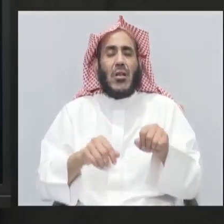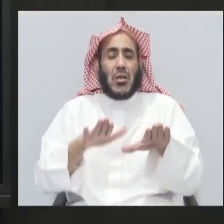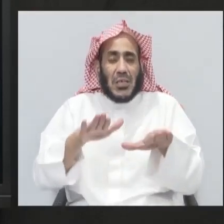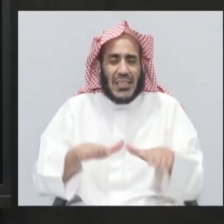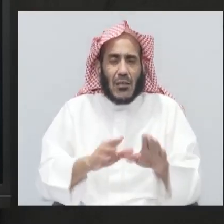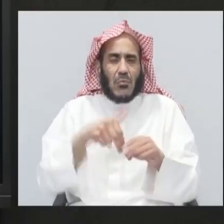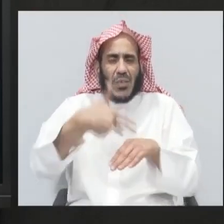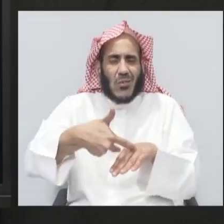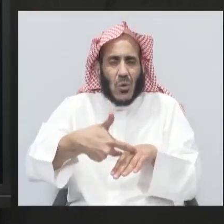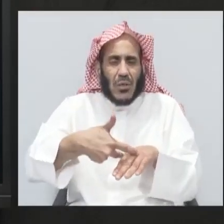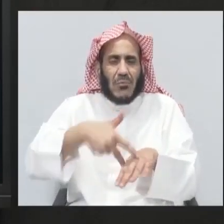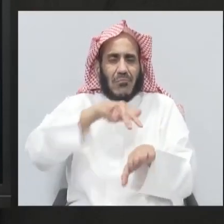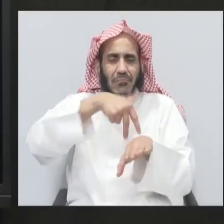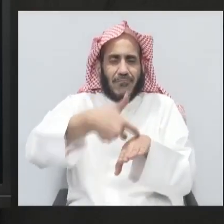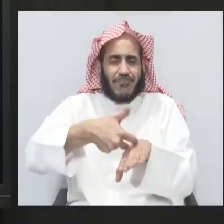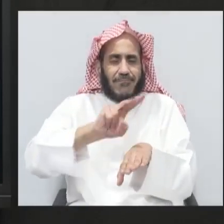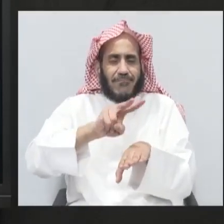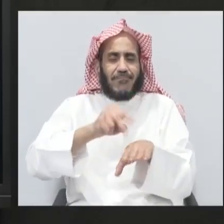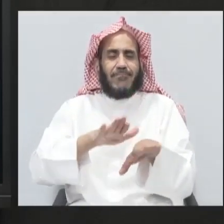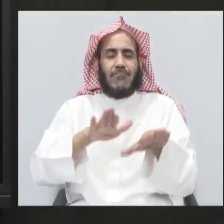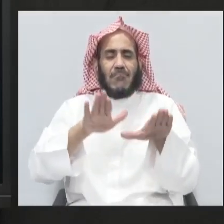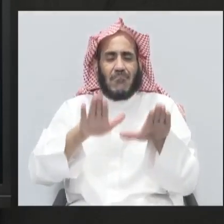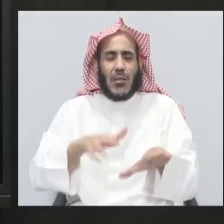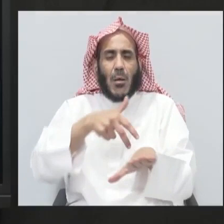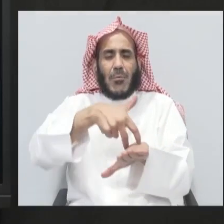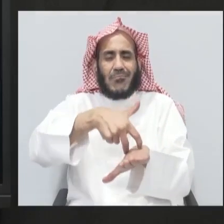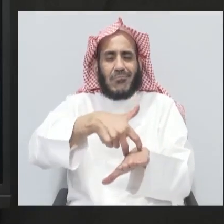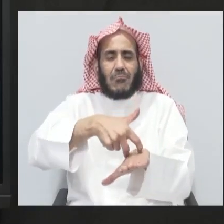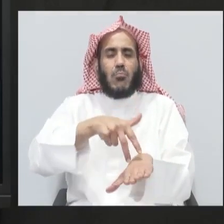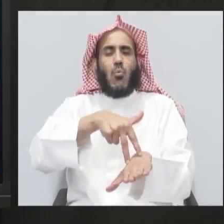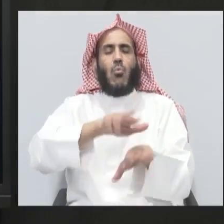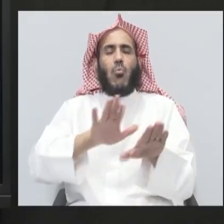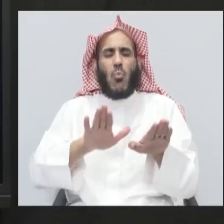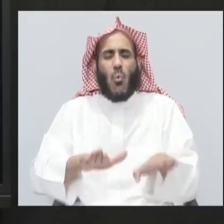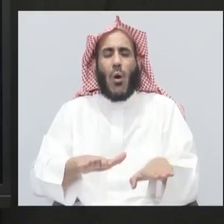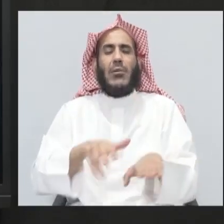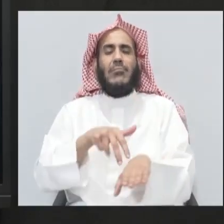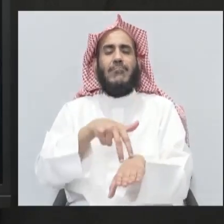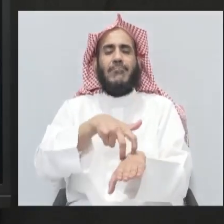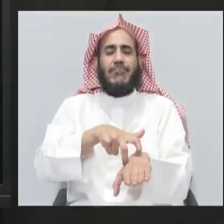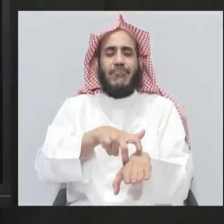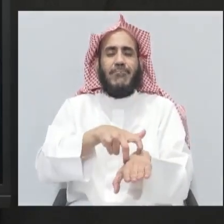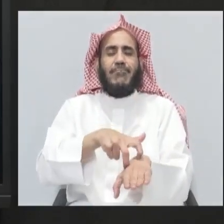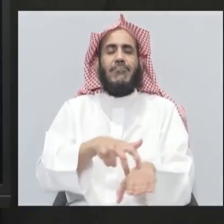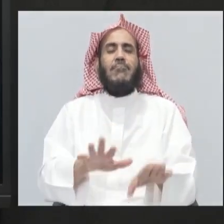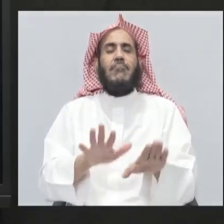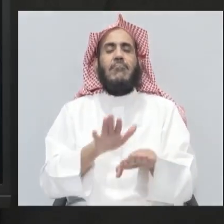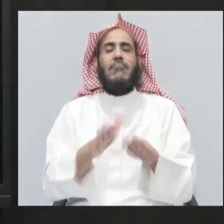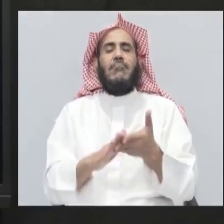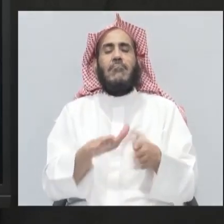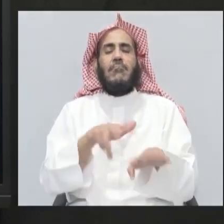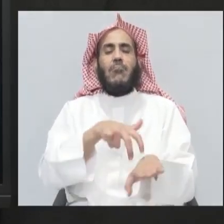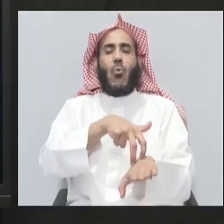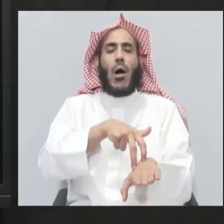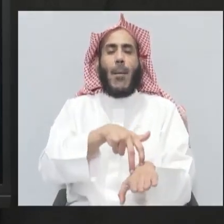فدعمت ماذا او او او ضغطت على الارض بقوه هذه القوه ردت عليها بها الارض بقوه